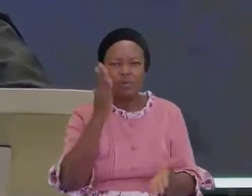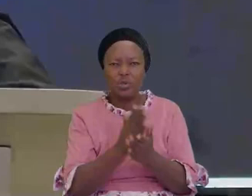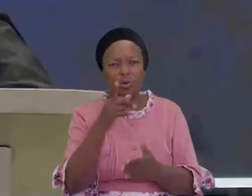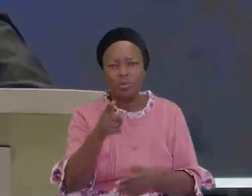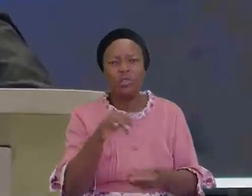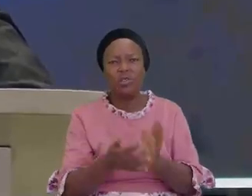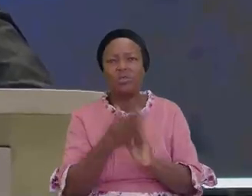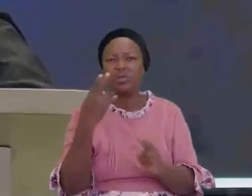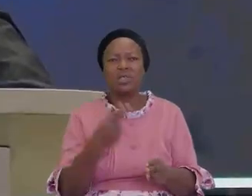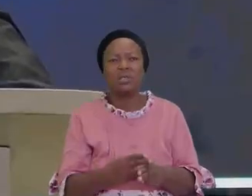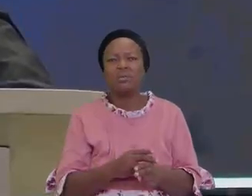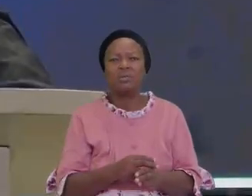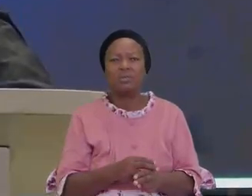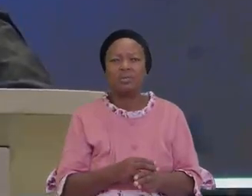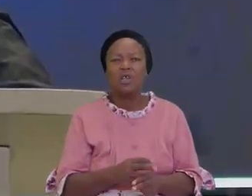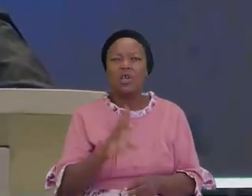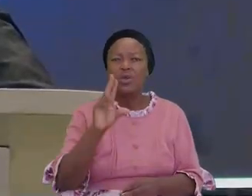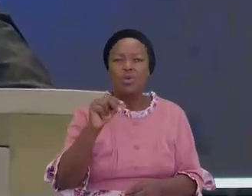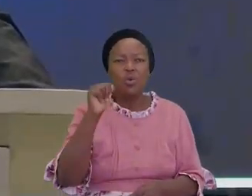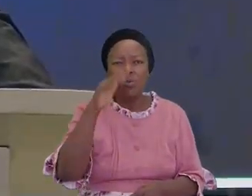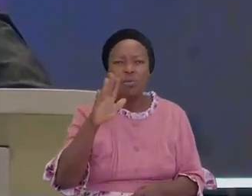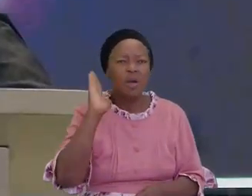Personne ne pourra t'arrêter.